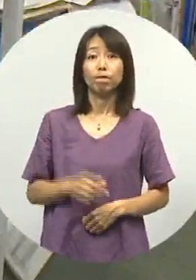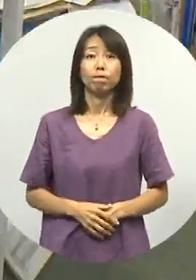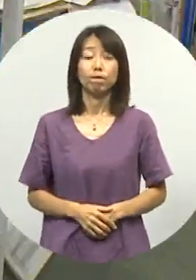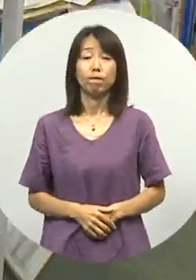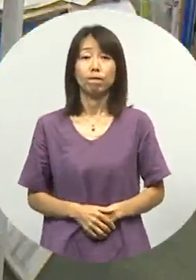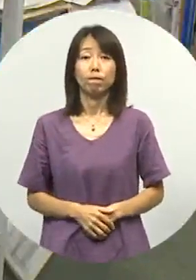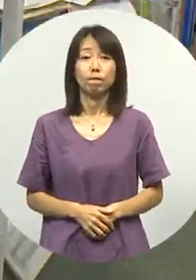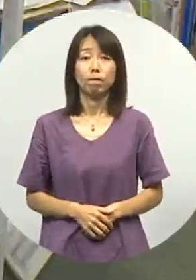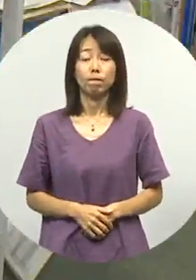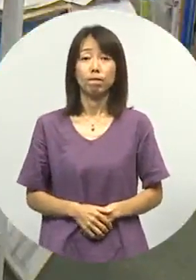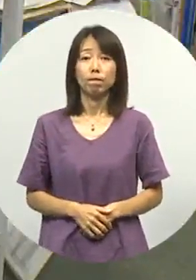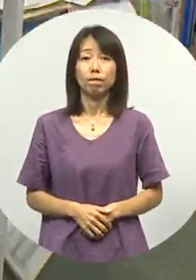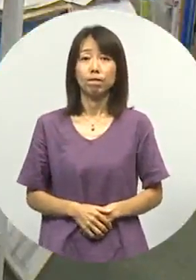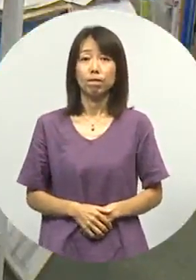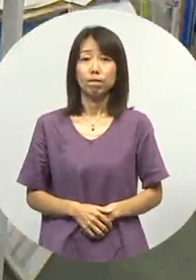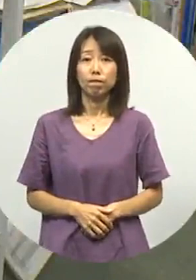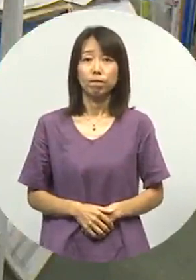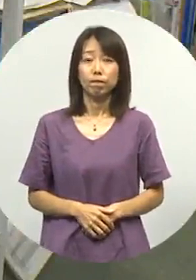0466-44-2662になります。